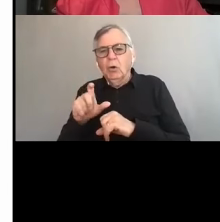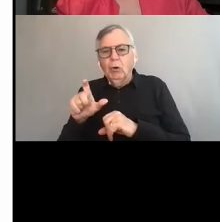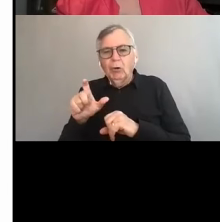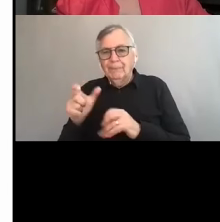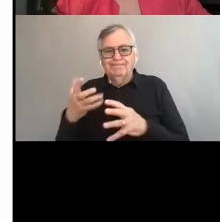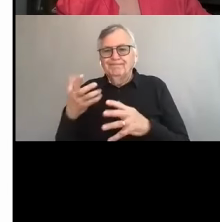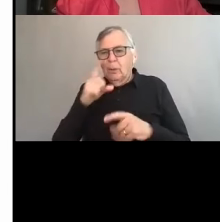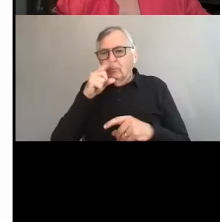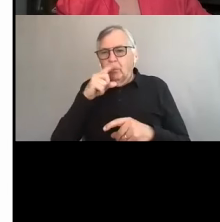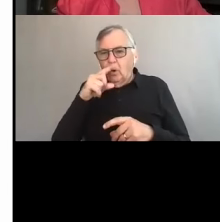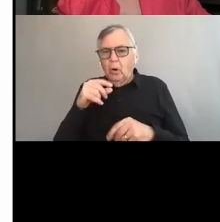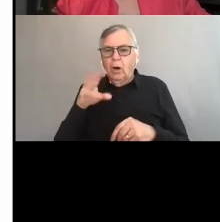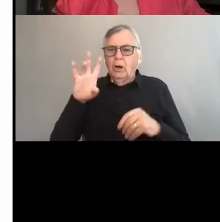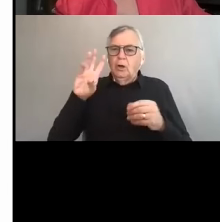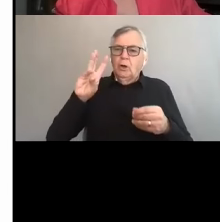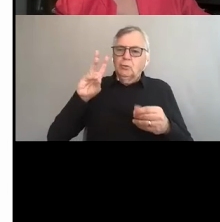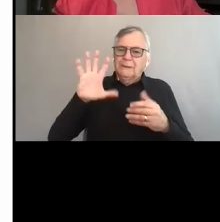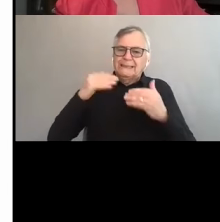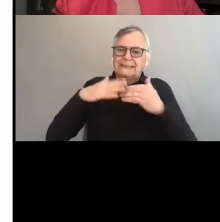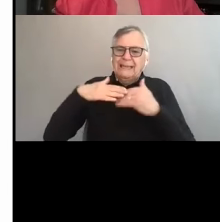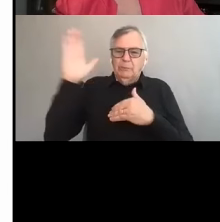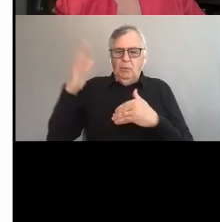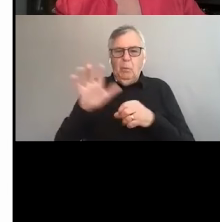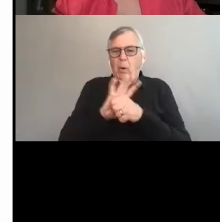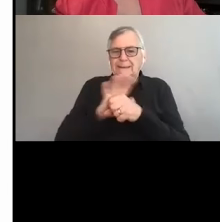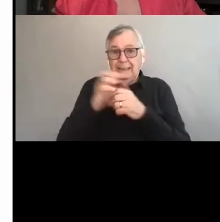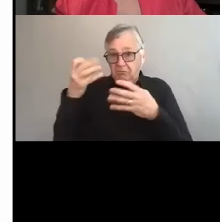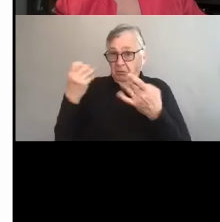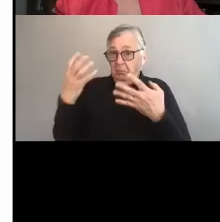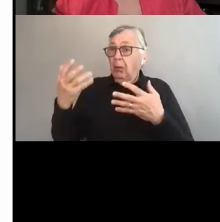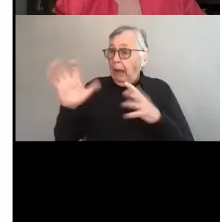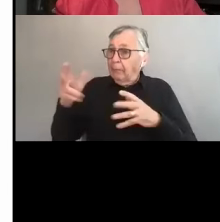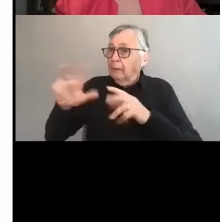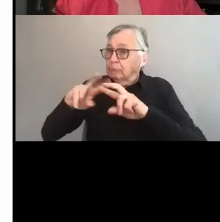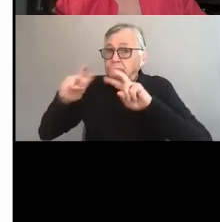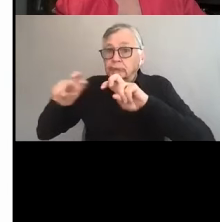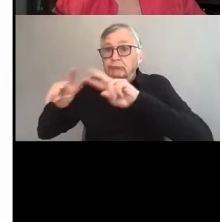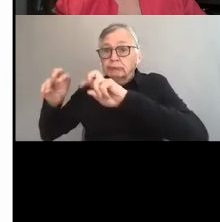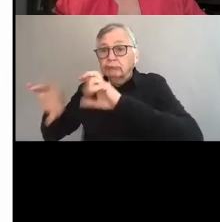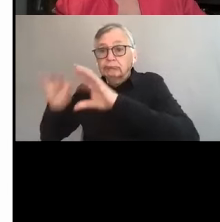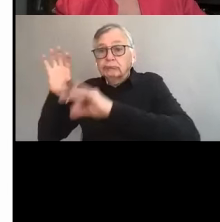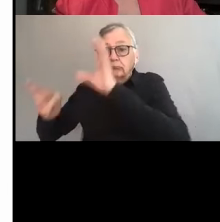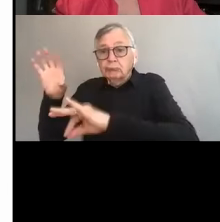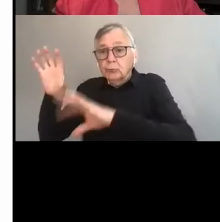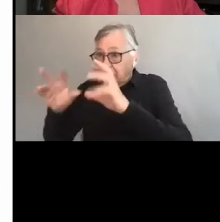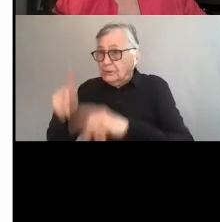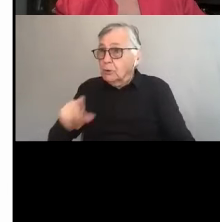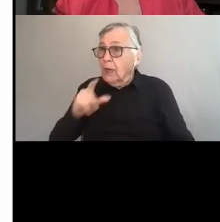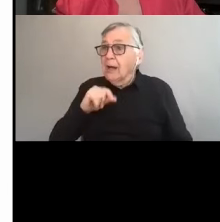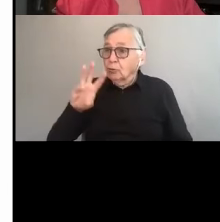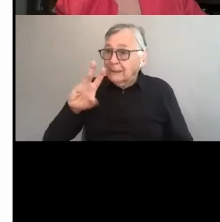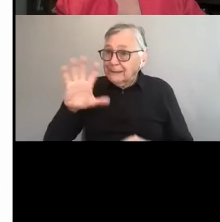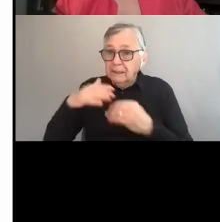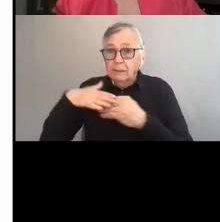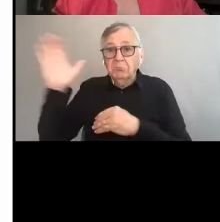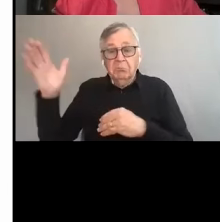pas le donner aux personnes en haut de 65 ans parce qu'on n'a pas assez de données. Mais peu de temps après, ils ont sorti des données chez les gens de 65 ans et plus